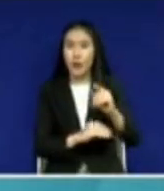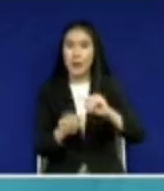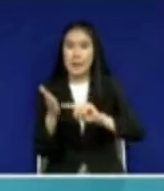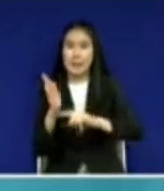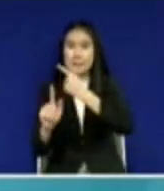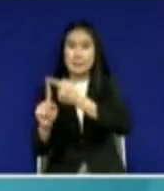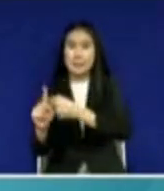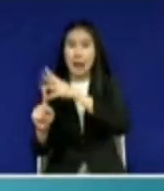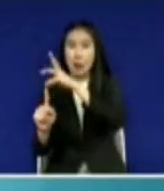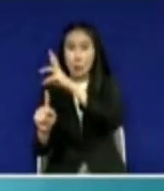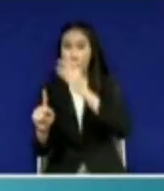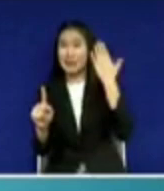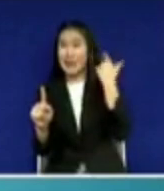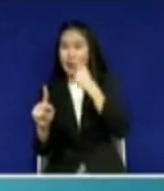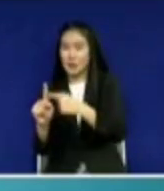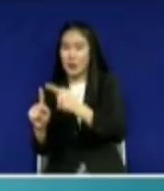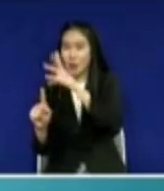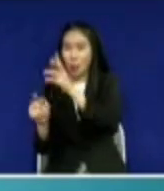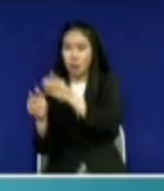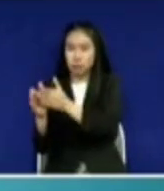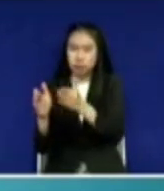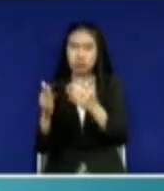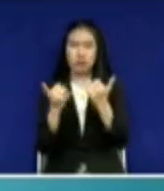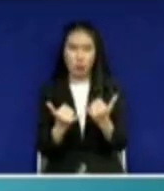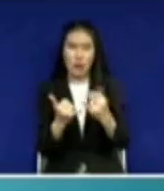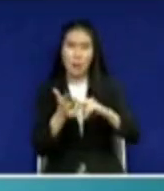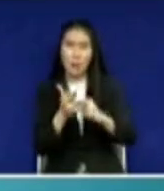ถุนายนที่ผ่านมาค่ะ